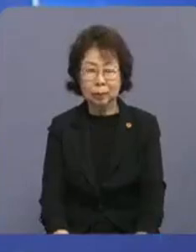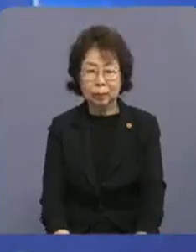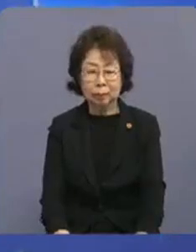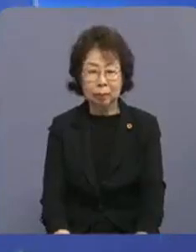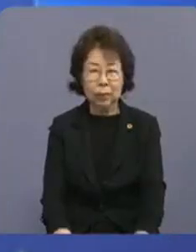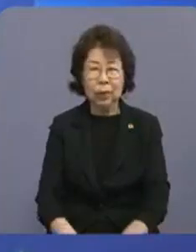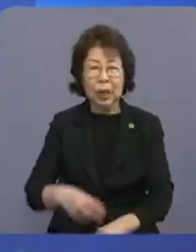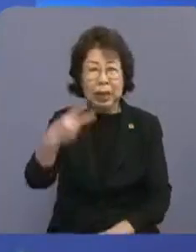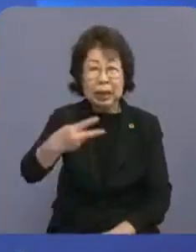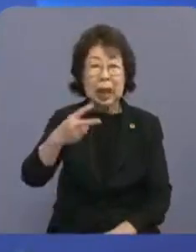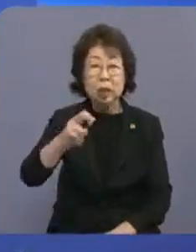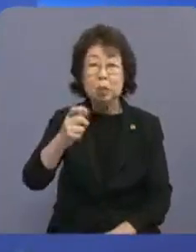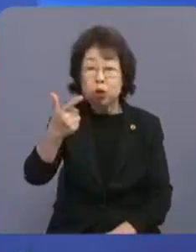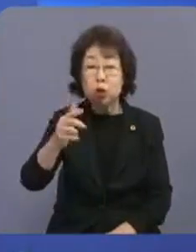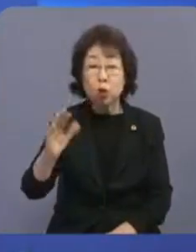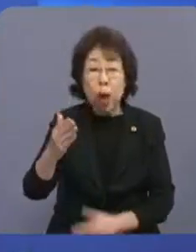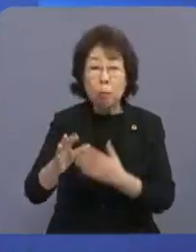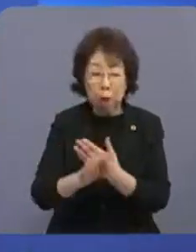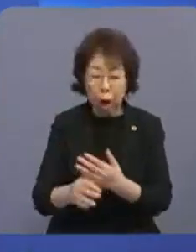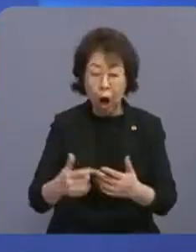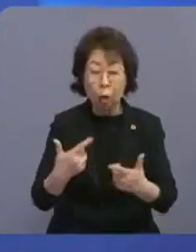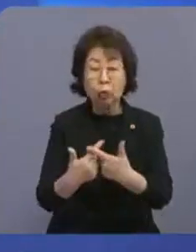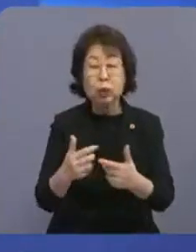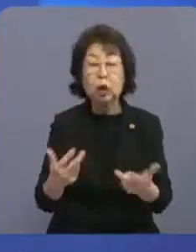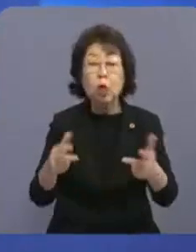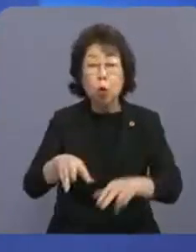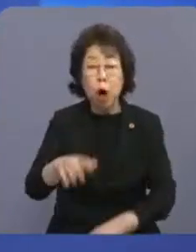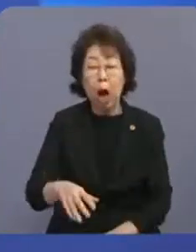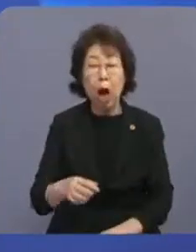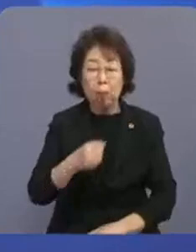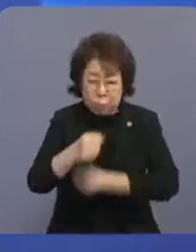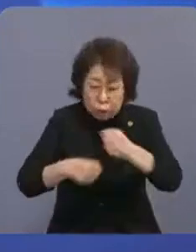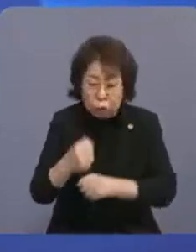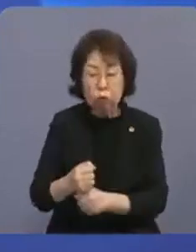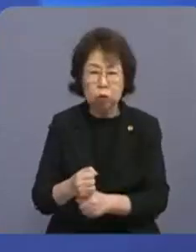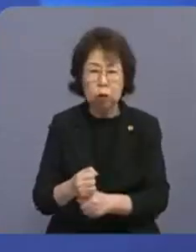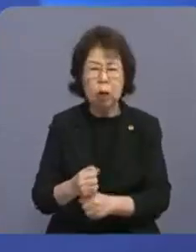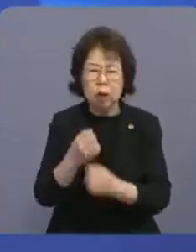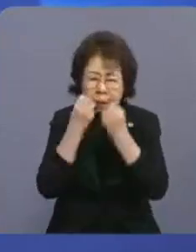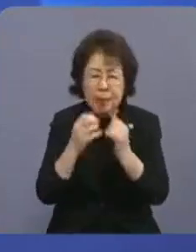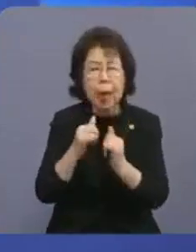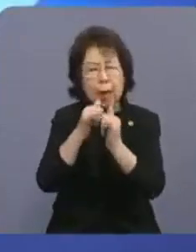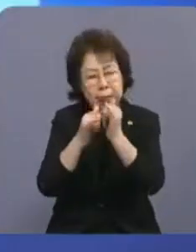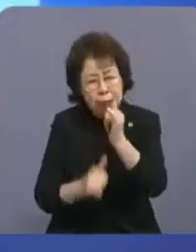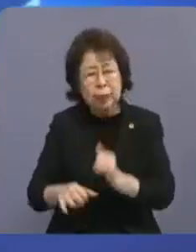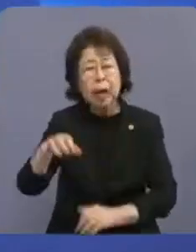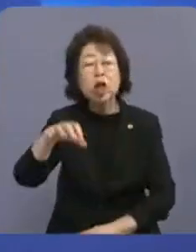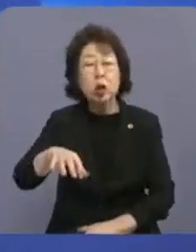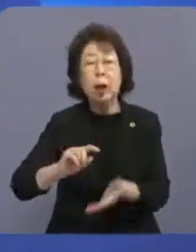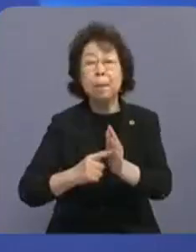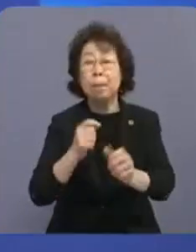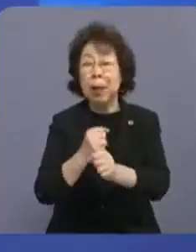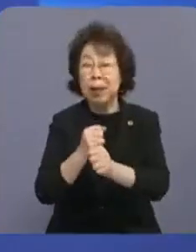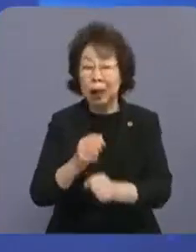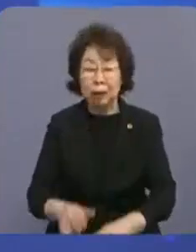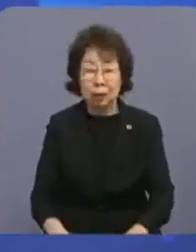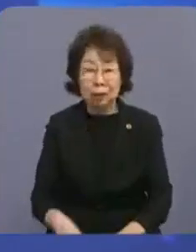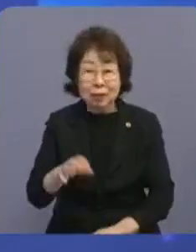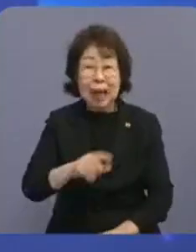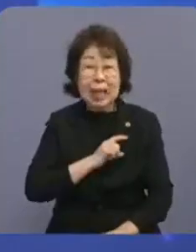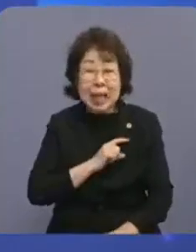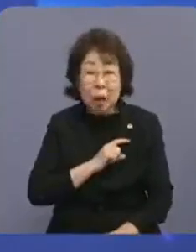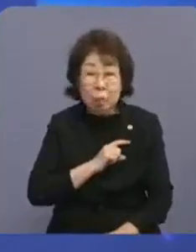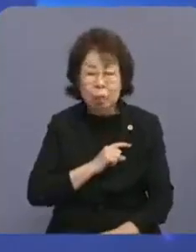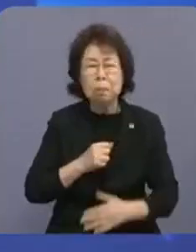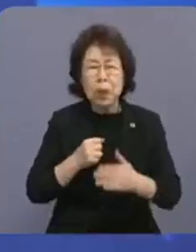네, 오는 2026년이 되면 부산중앙공원에 민주주의를 주제로 하는 새 역사 기념관이 들어섰는데요. 그런데 기념관의 이름을